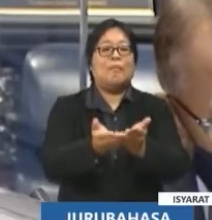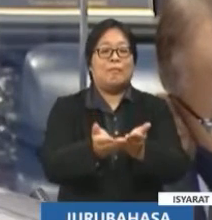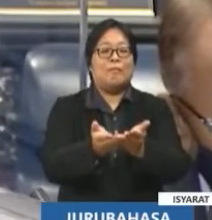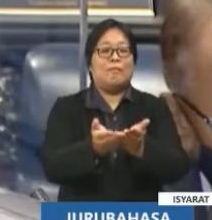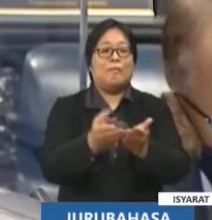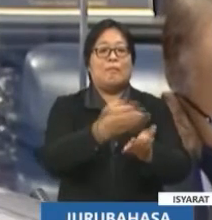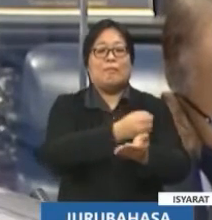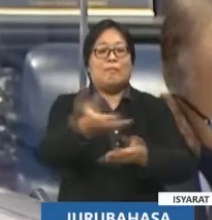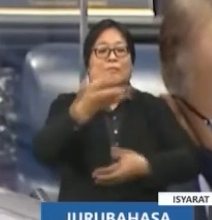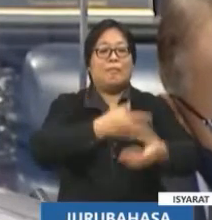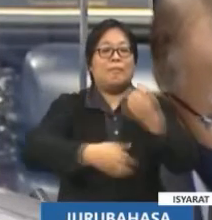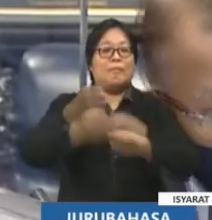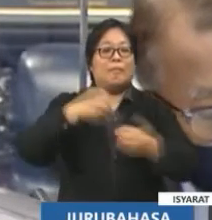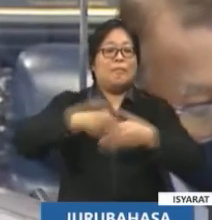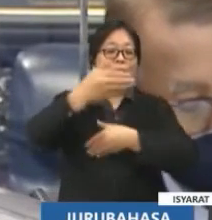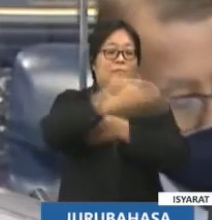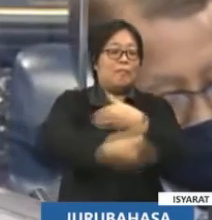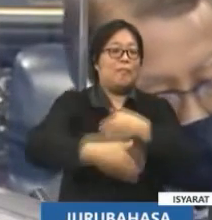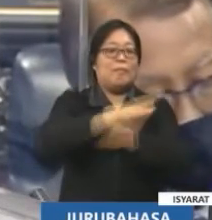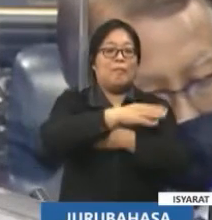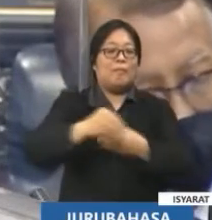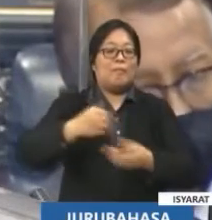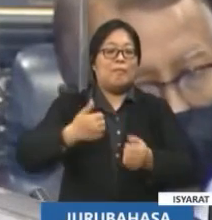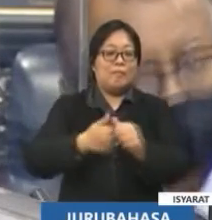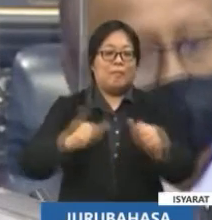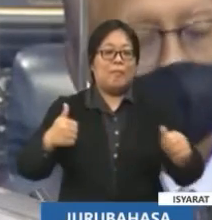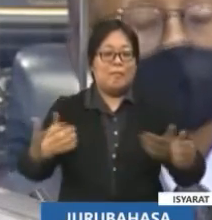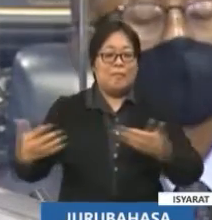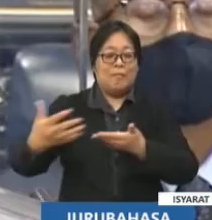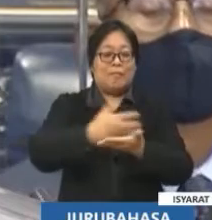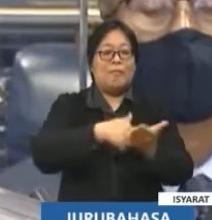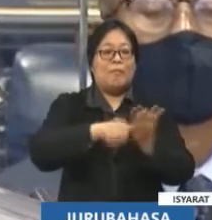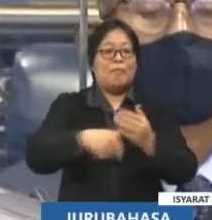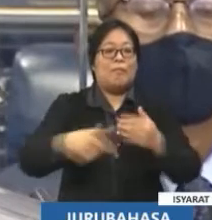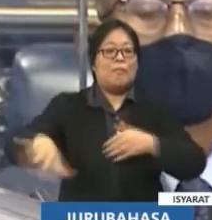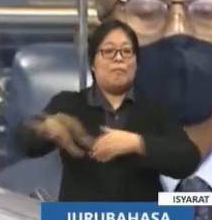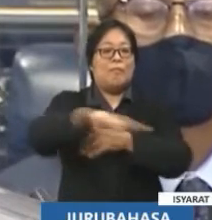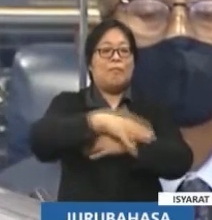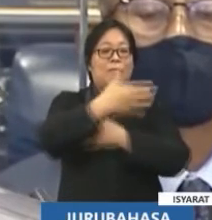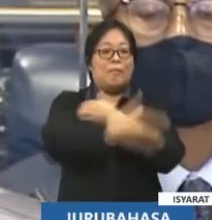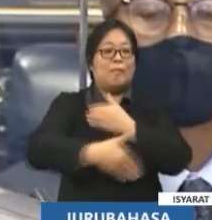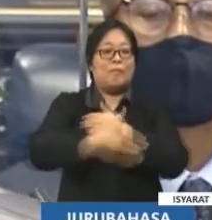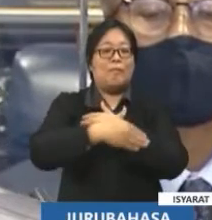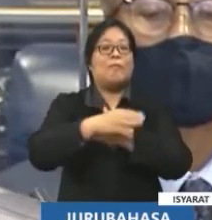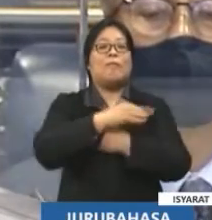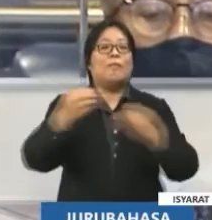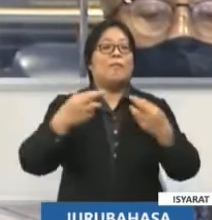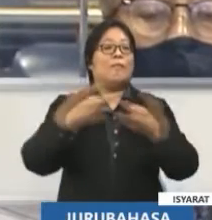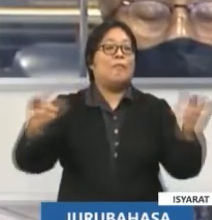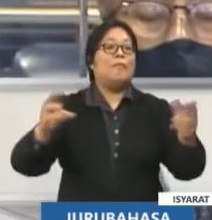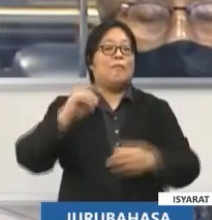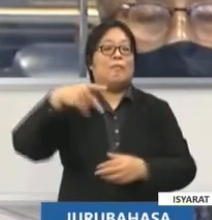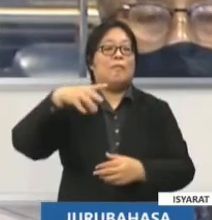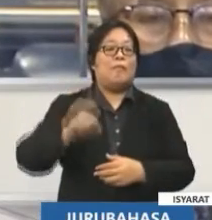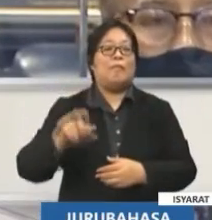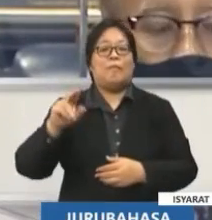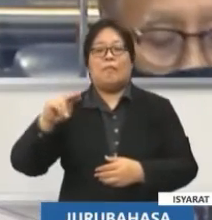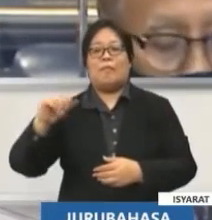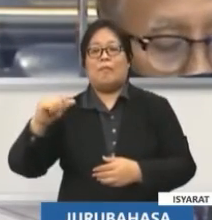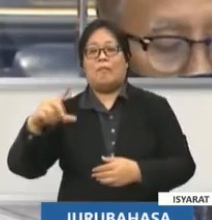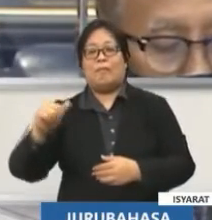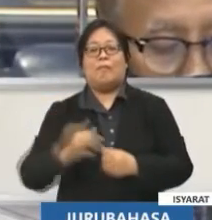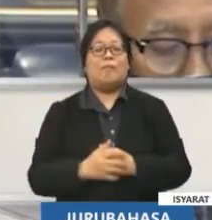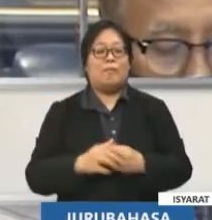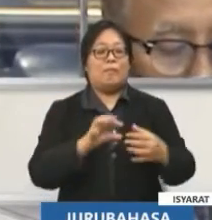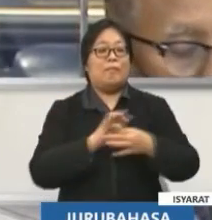asin setelah mengelakkan kehilangan hasil sumber laut negara dengan melancarkan opna ga kerja sama Ustad